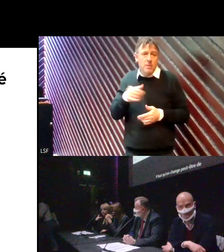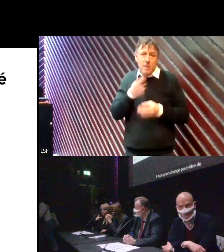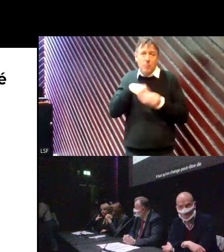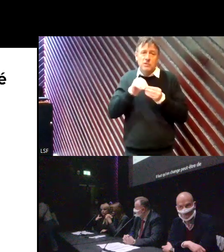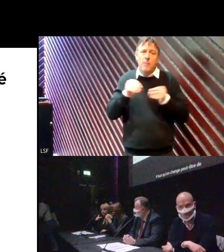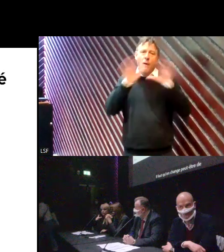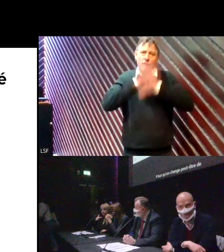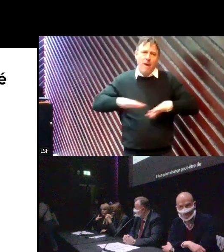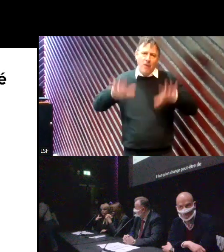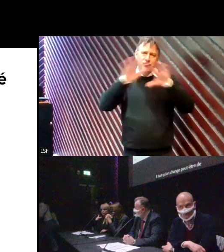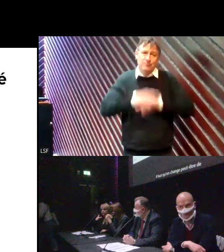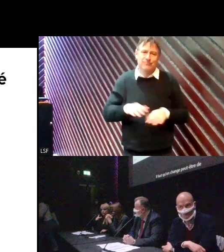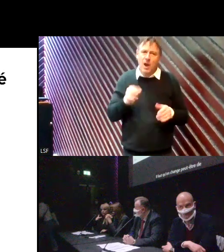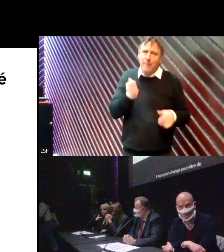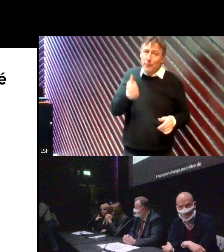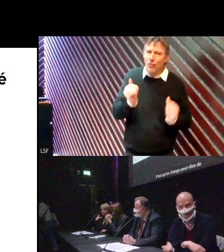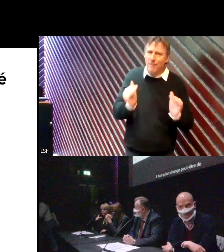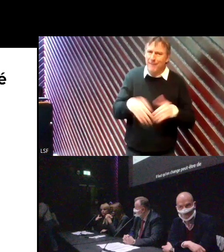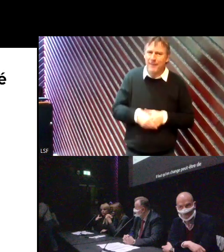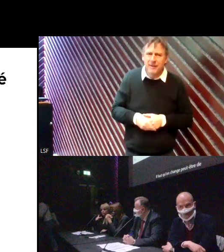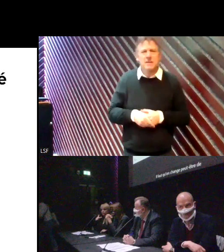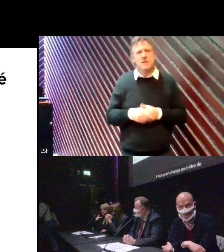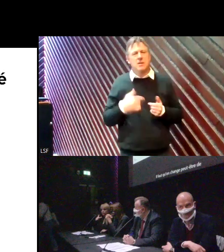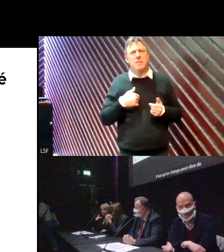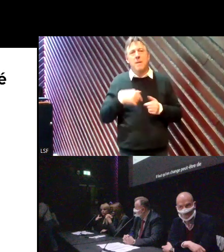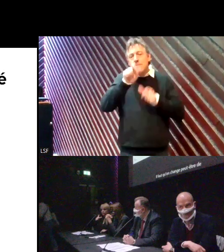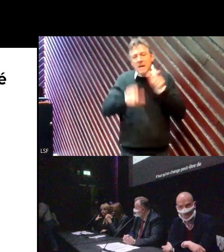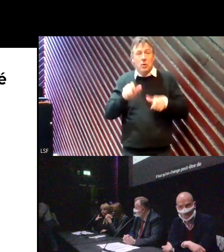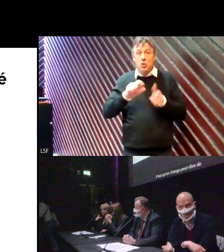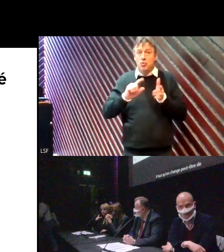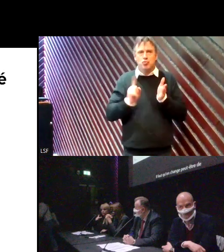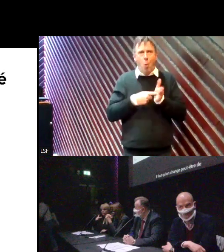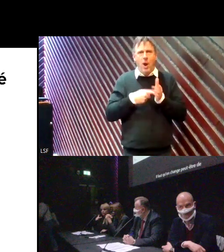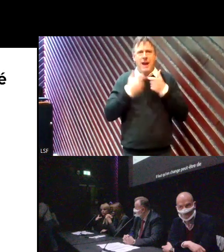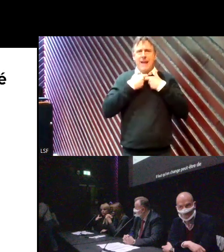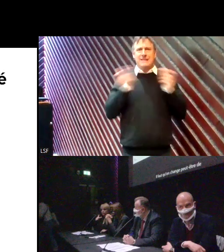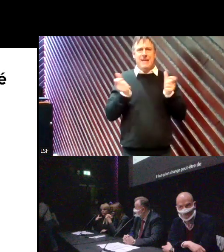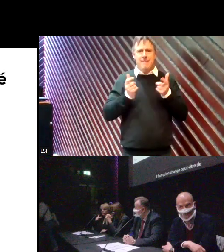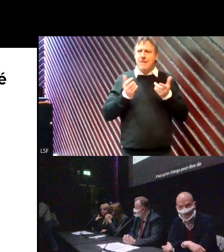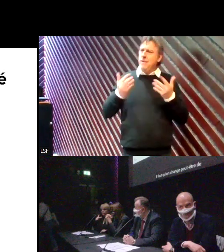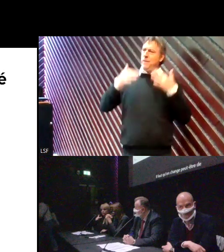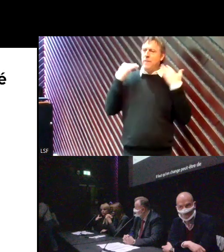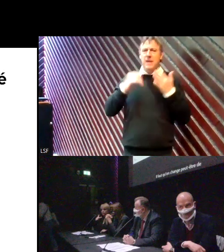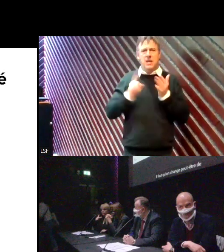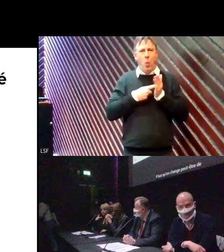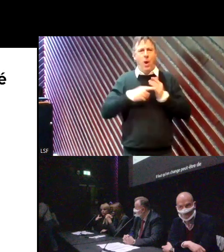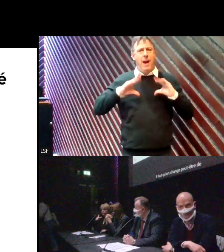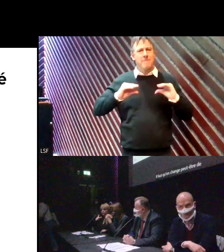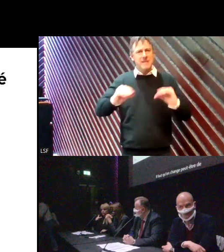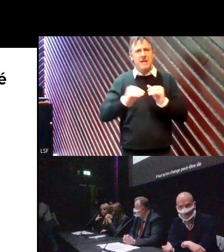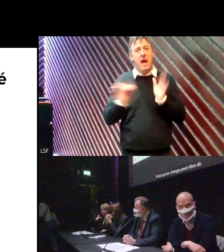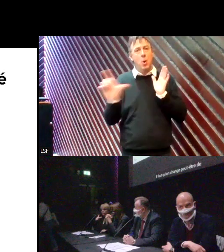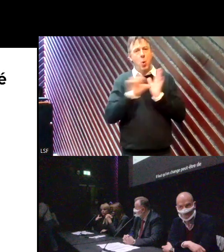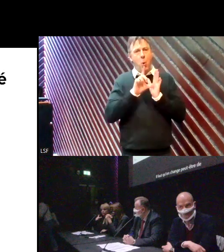sommes là d'abord pour faire en sorte que les personnes accèdent à leur droit et que les lois soient appliquées. Et la première des choses avec